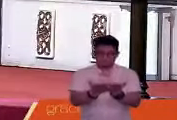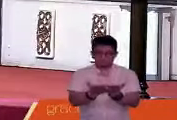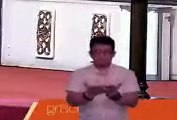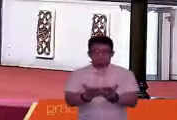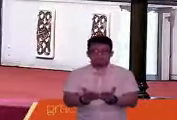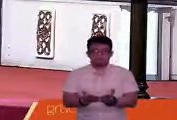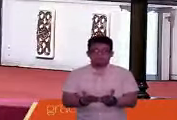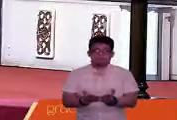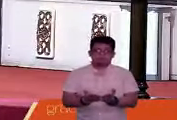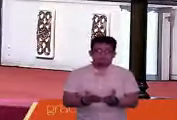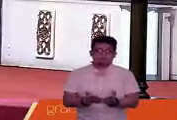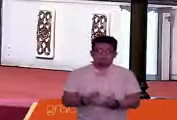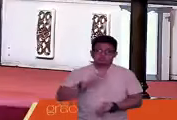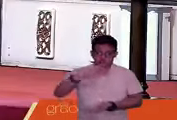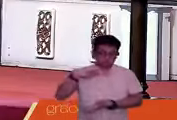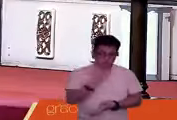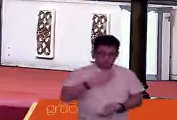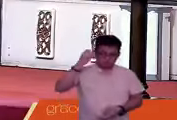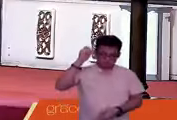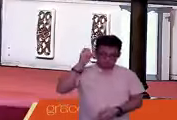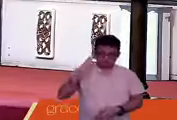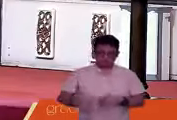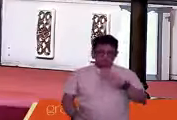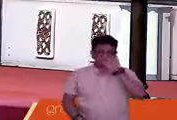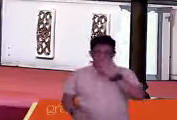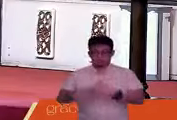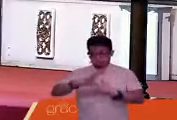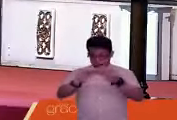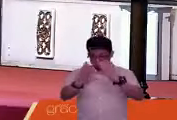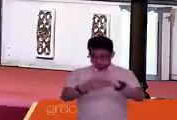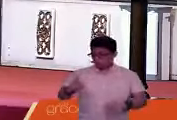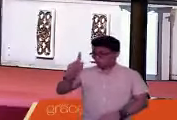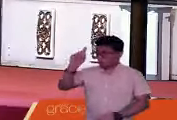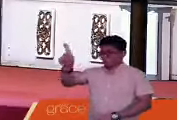There was a Canaanite woman who has a problem.